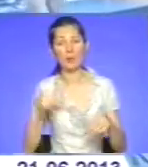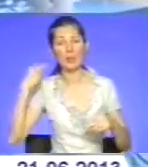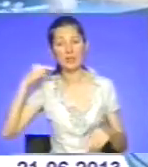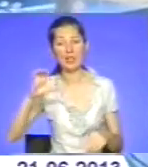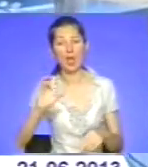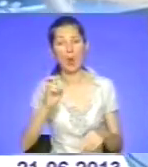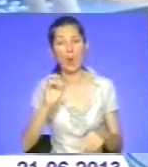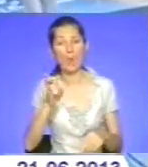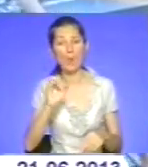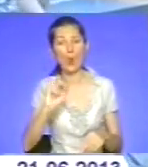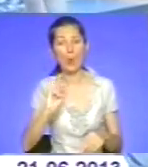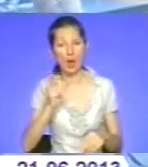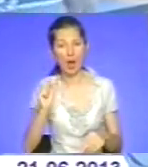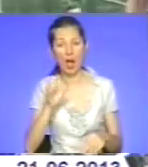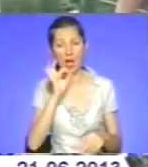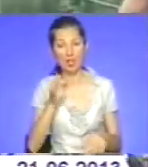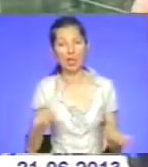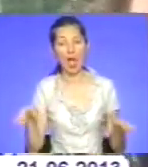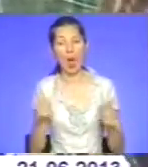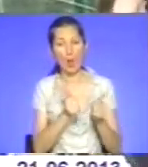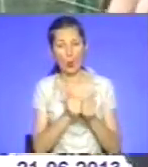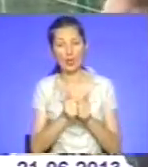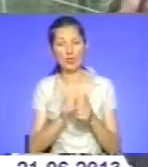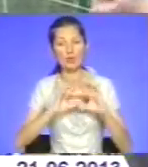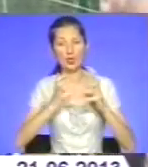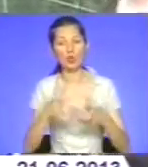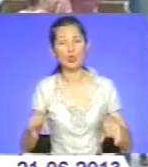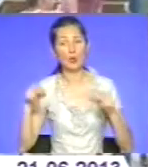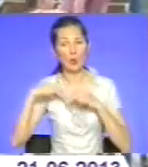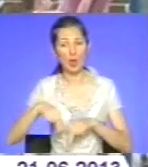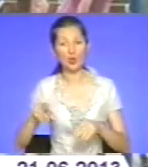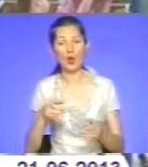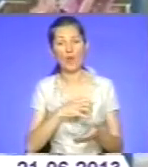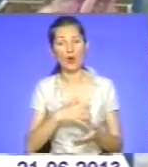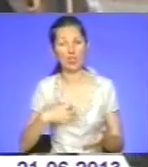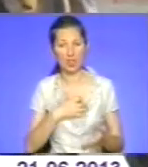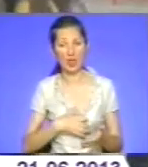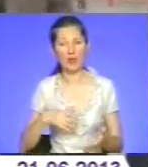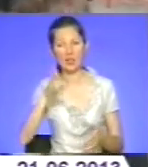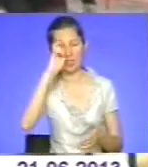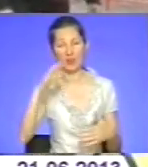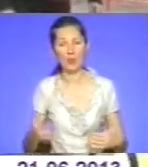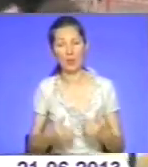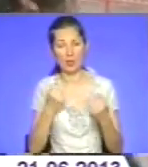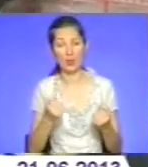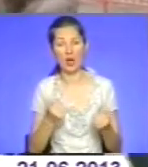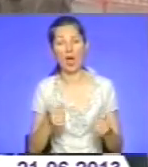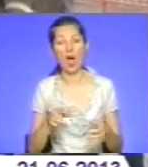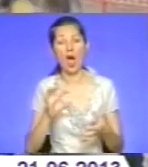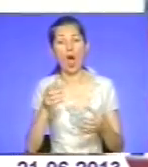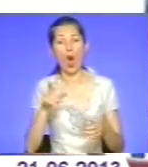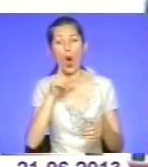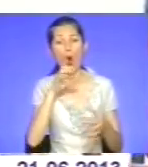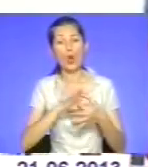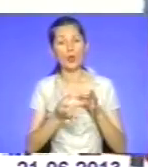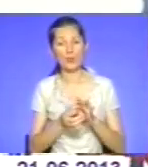поряд із міжнародною співпрацею важлива і державна підтримка. Всеукраїнські дитячі акції, олімпійське лелечення, олімпійська книга та